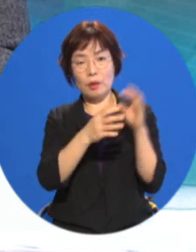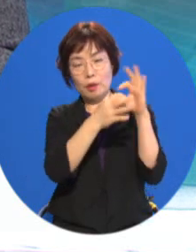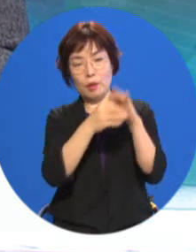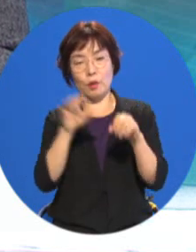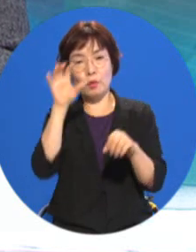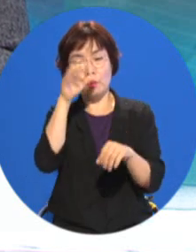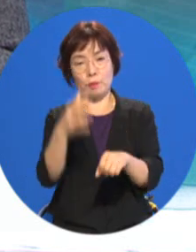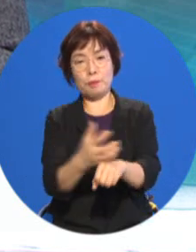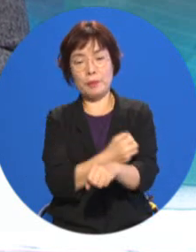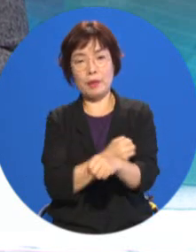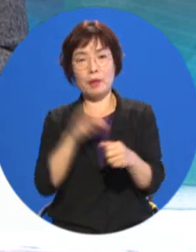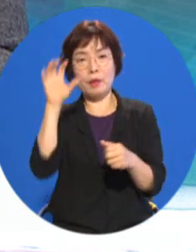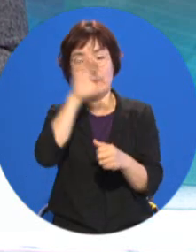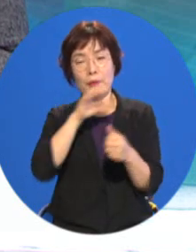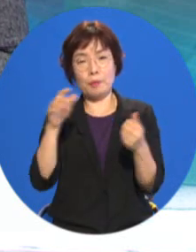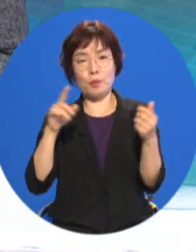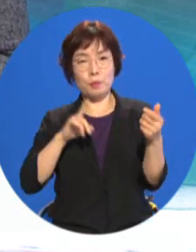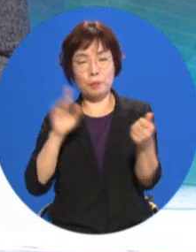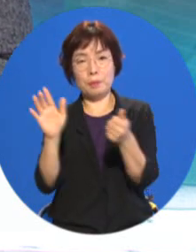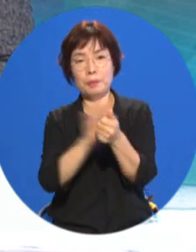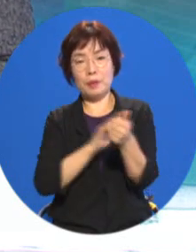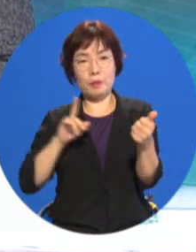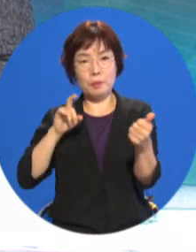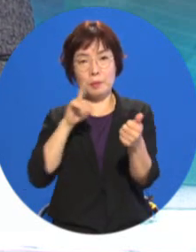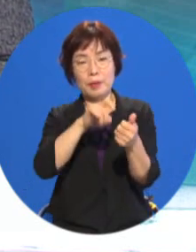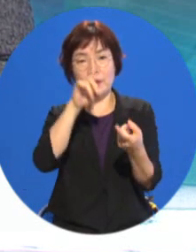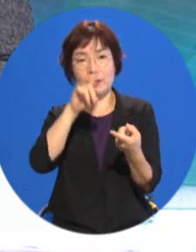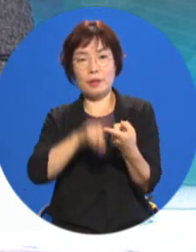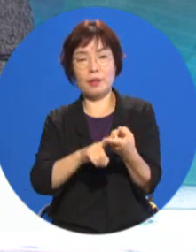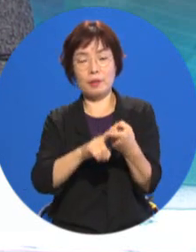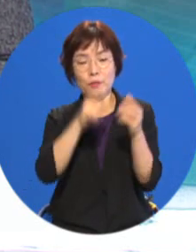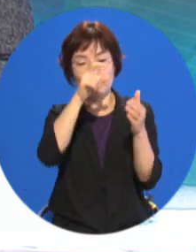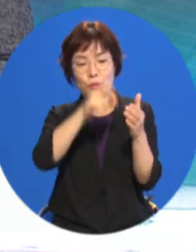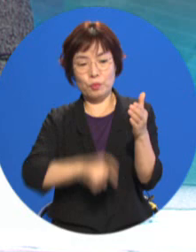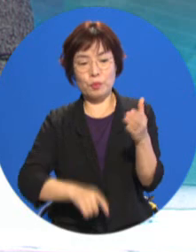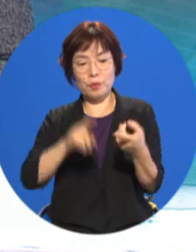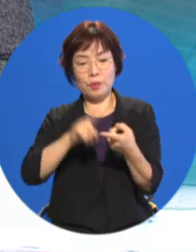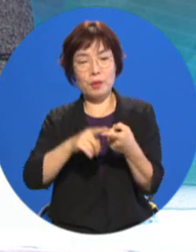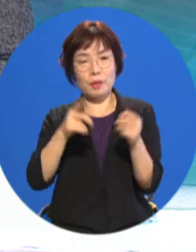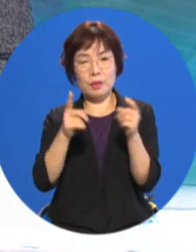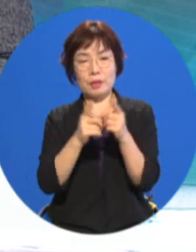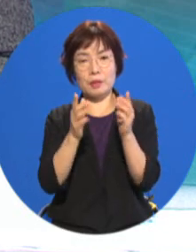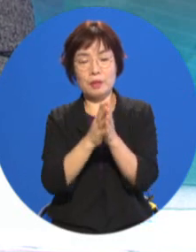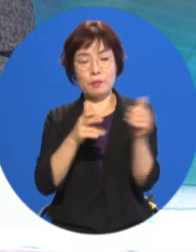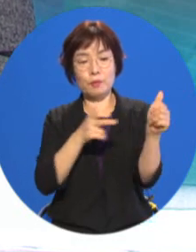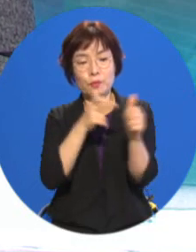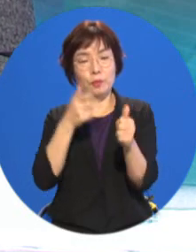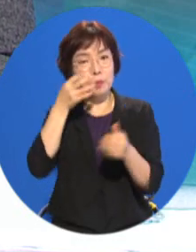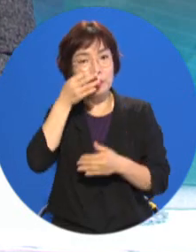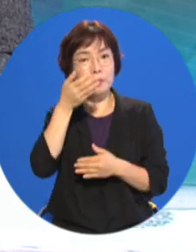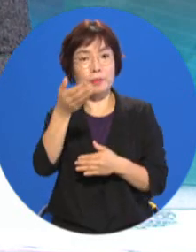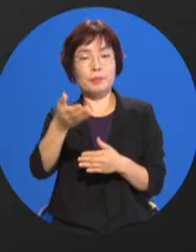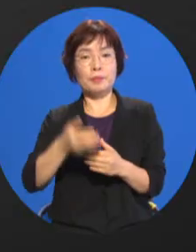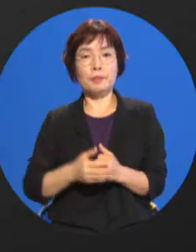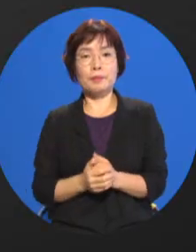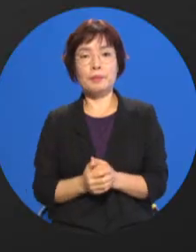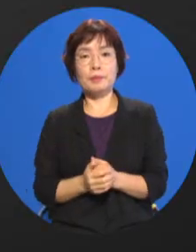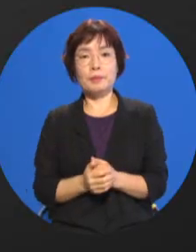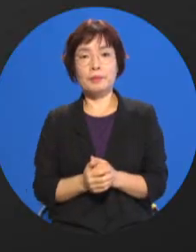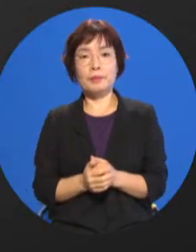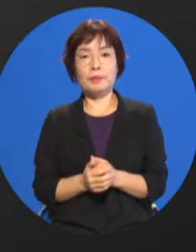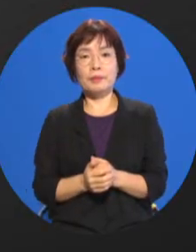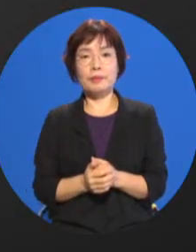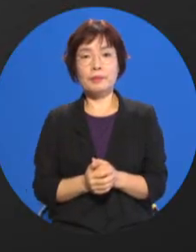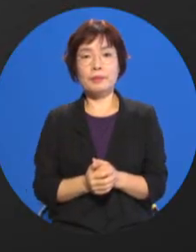특혜가 반복되어 온 과정들이 조목조목 적시됐는데요. 어떤 내용들인지 직접 정리해봤습니다.